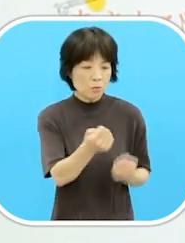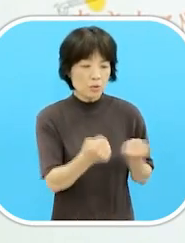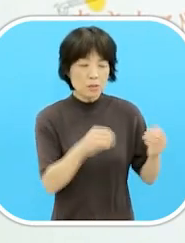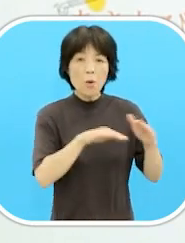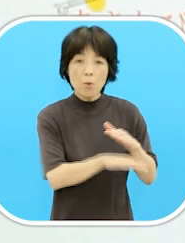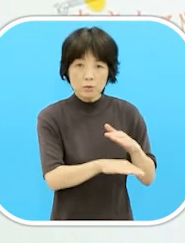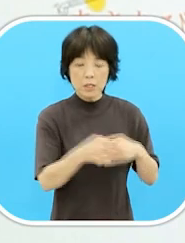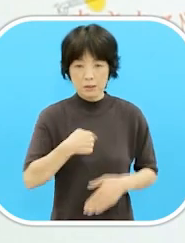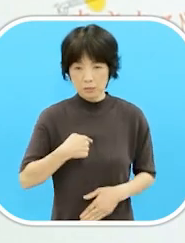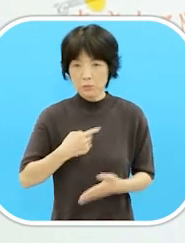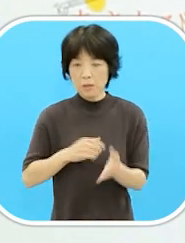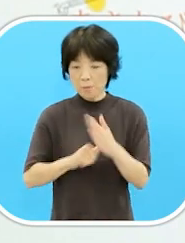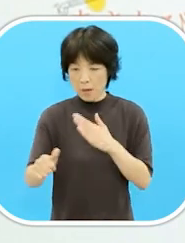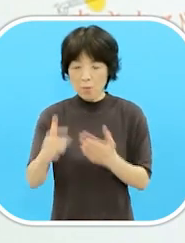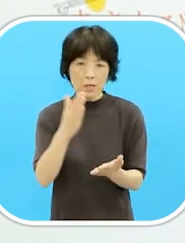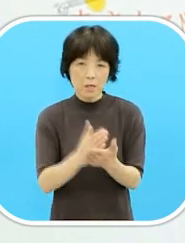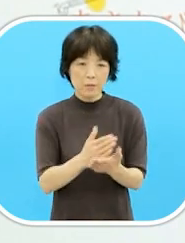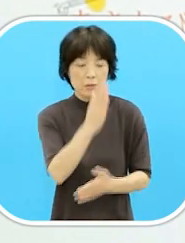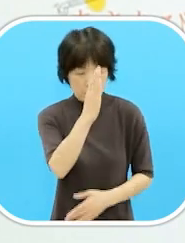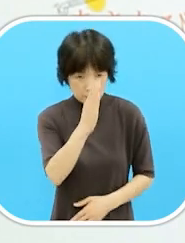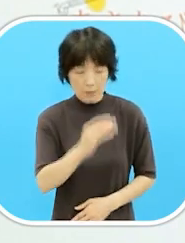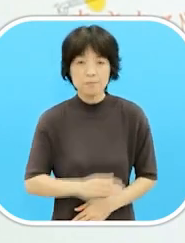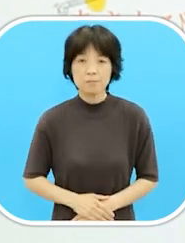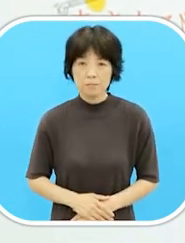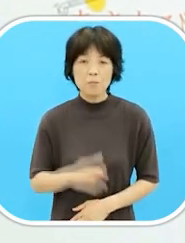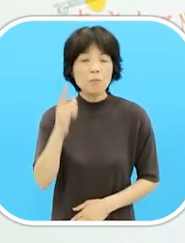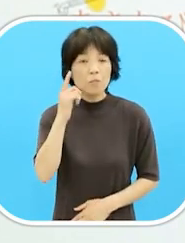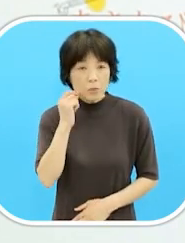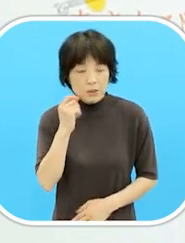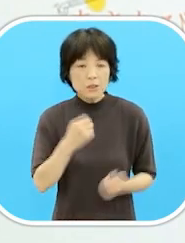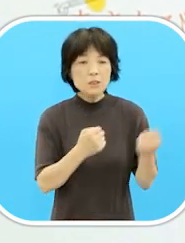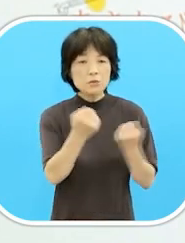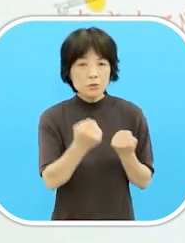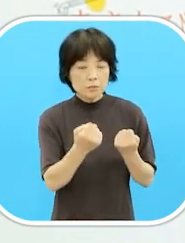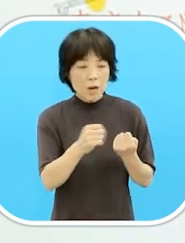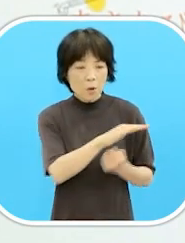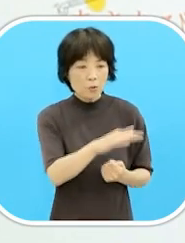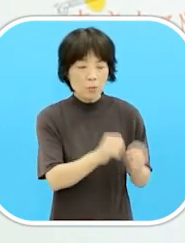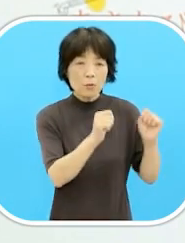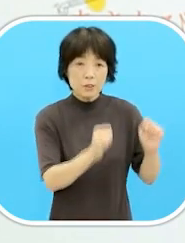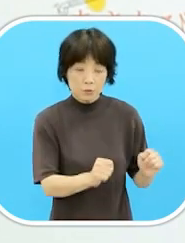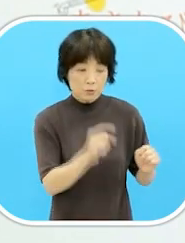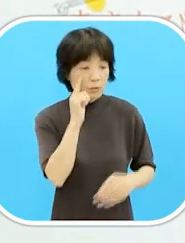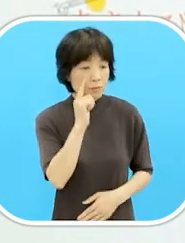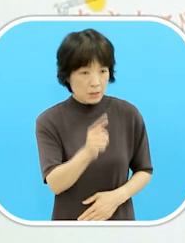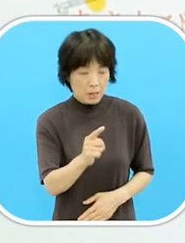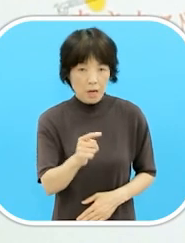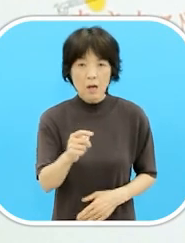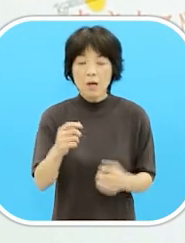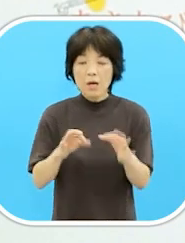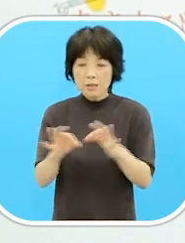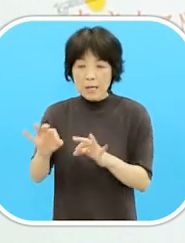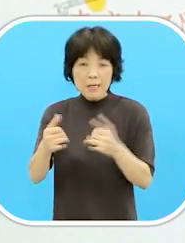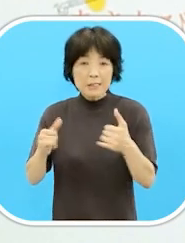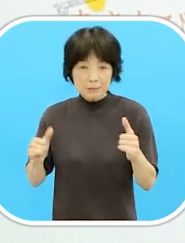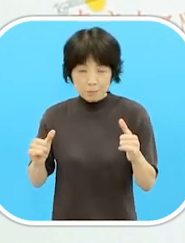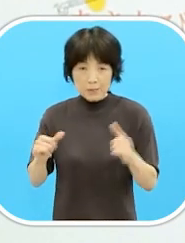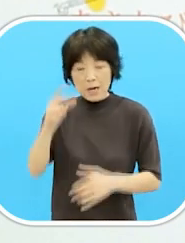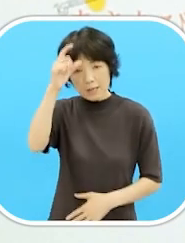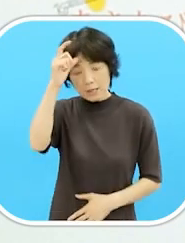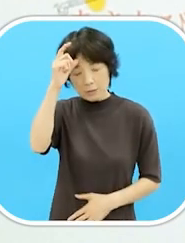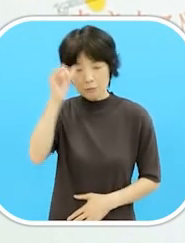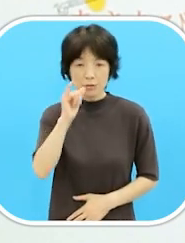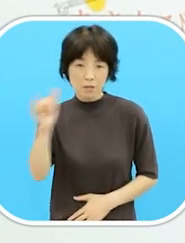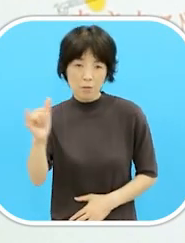ま車から離れるのは絶対にやめましょう。また子供が車内に置かれているのを見たら店員などに知らせる